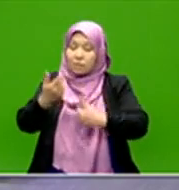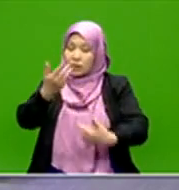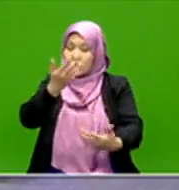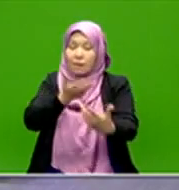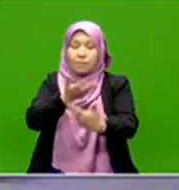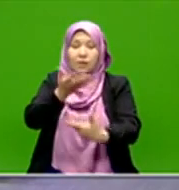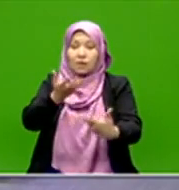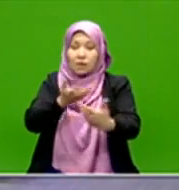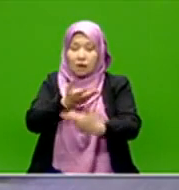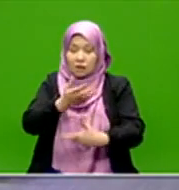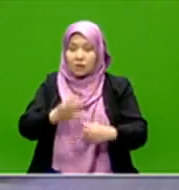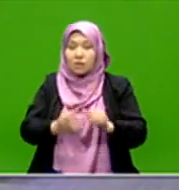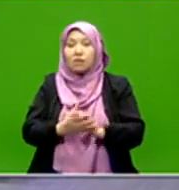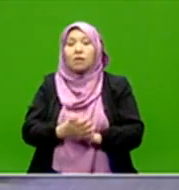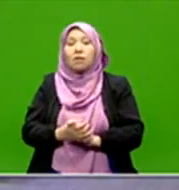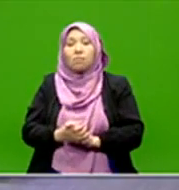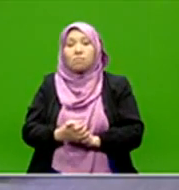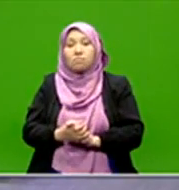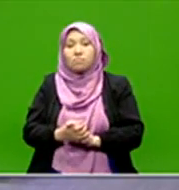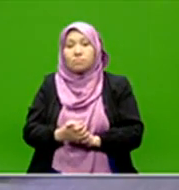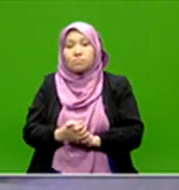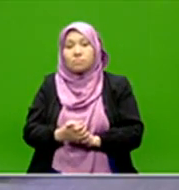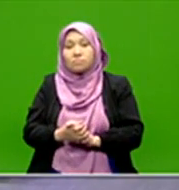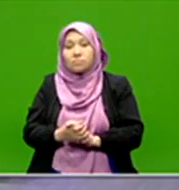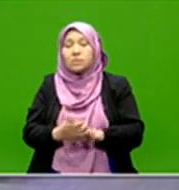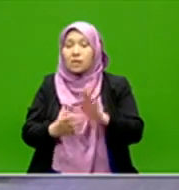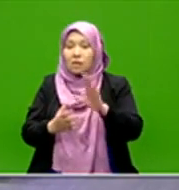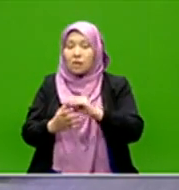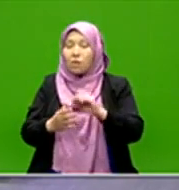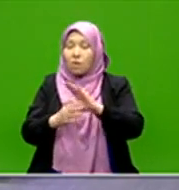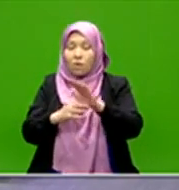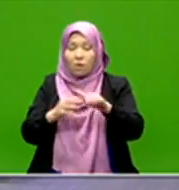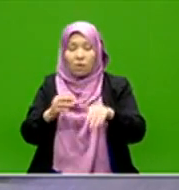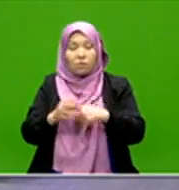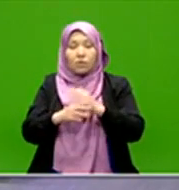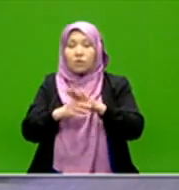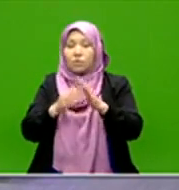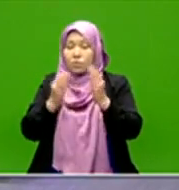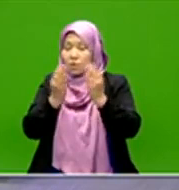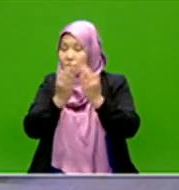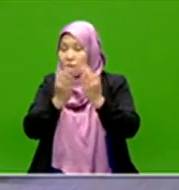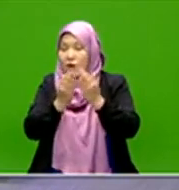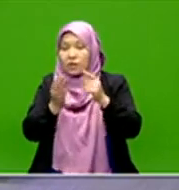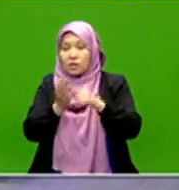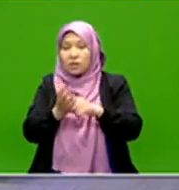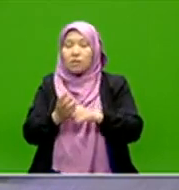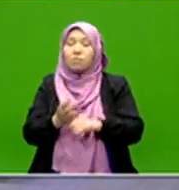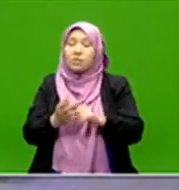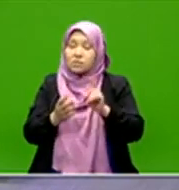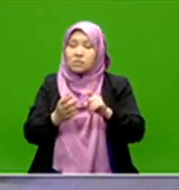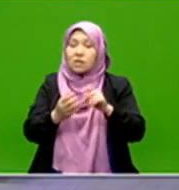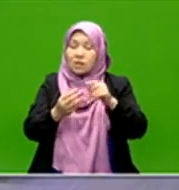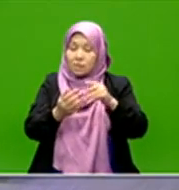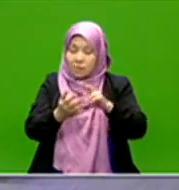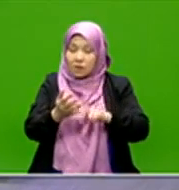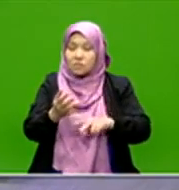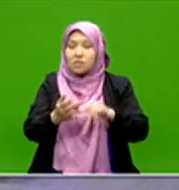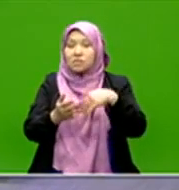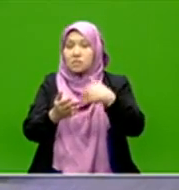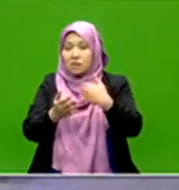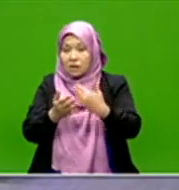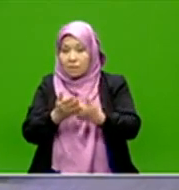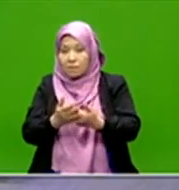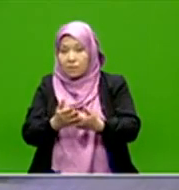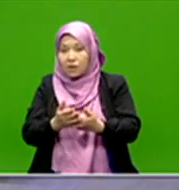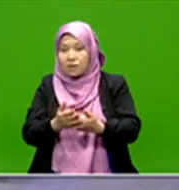wa adkhilnal jannata ma'al abrar ya aziz ya ghaffar ya rahim ya rabbal alamin. Sampai dekat